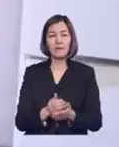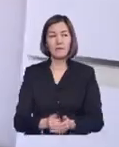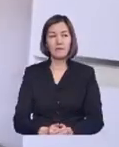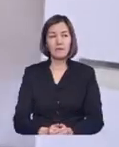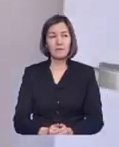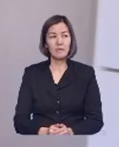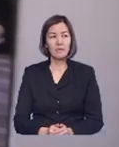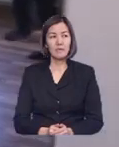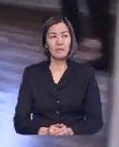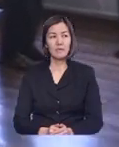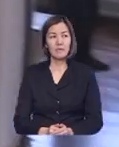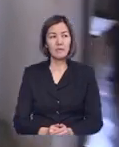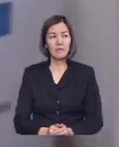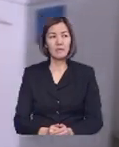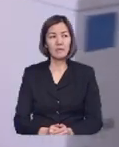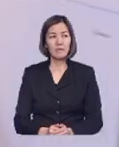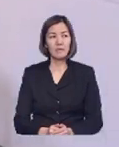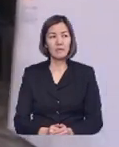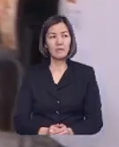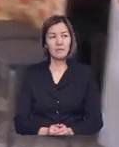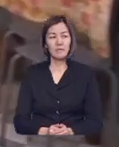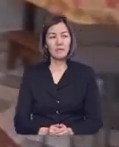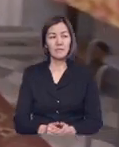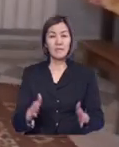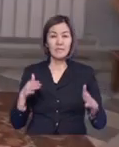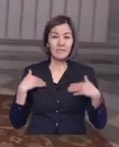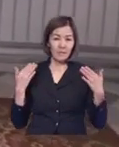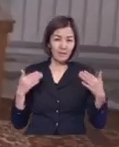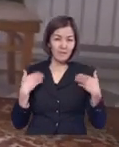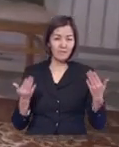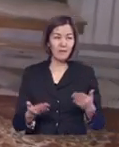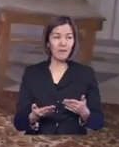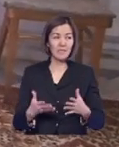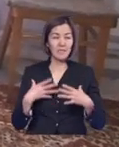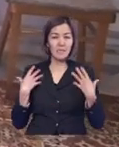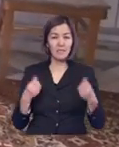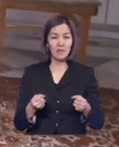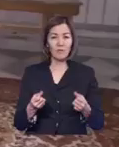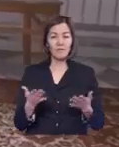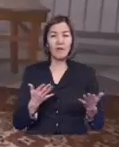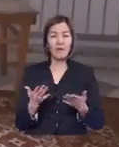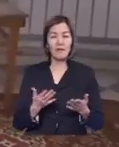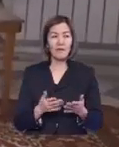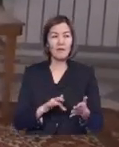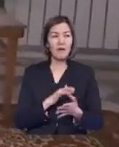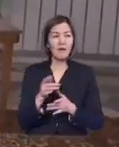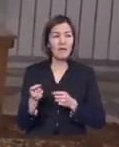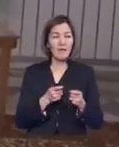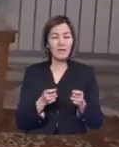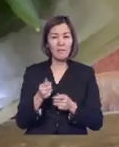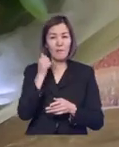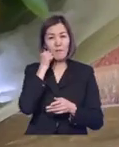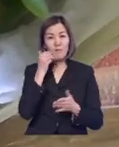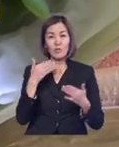бар. Жамал апа, қалыңыз қалай? Денсаулығыңыз қалай? Қала әкімі қарт әжені құттықтап